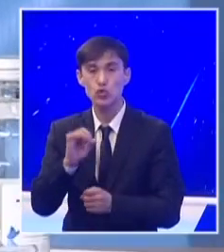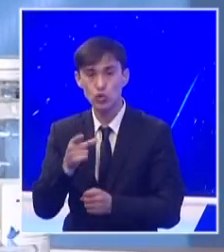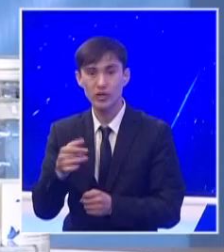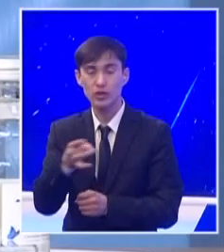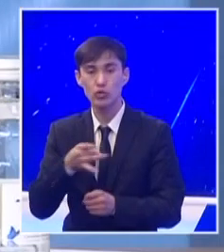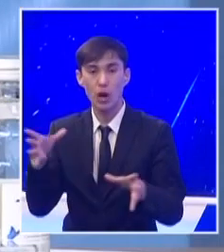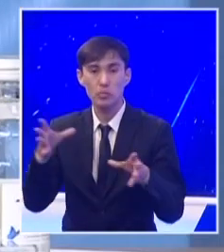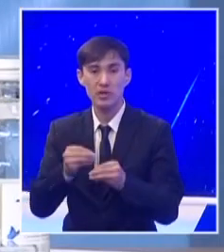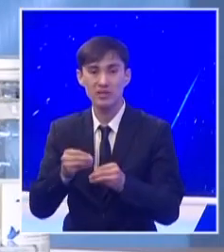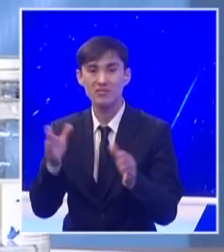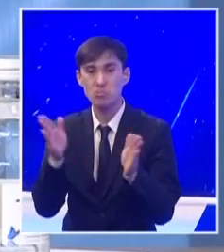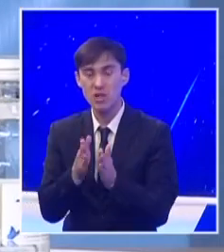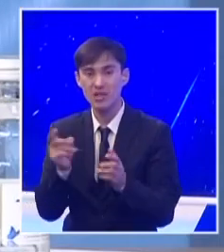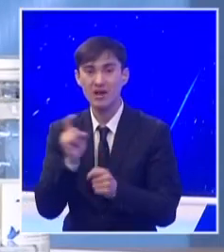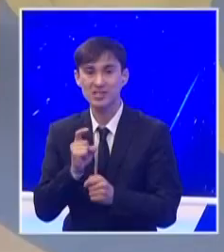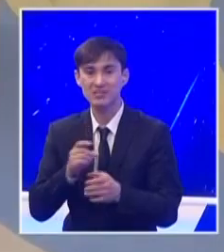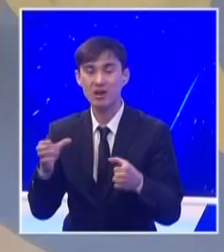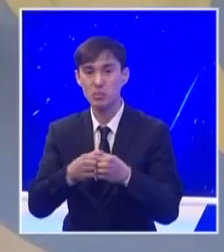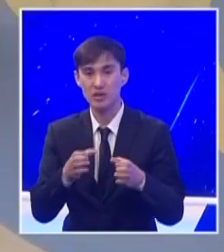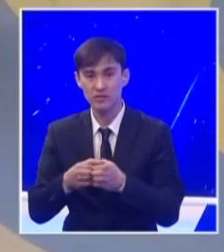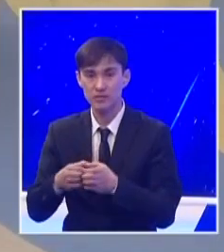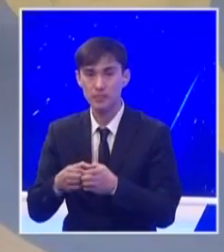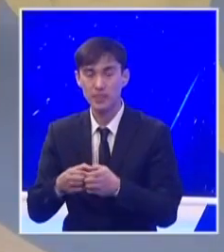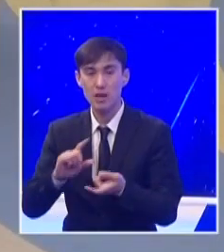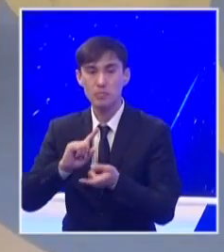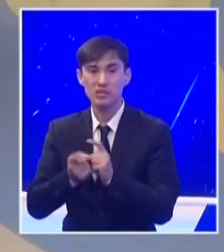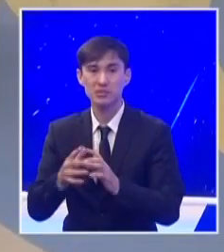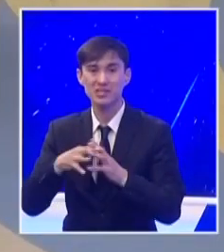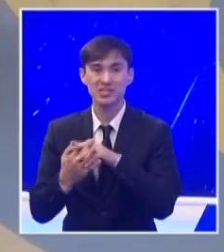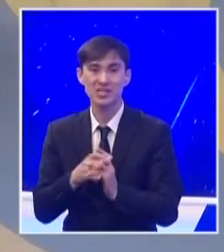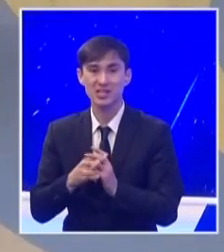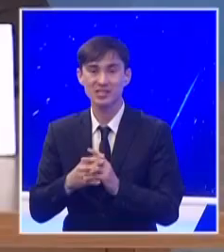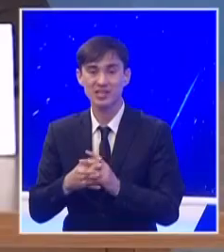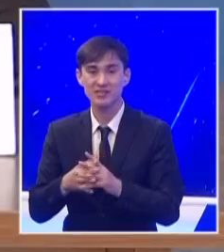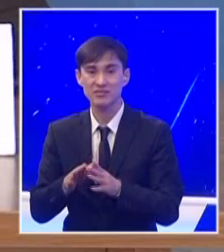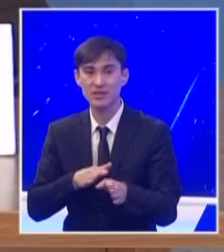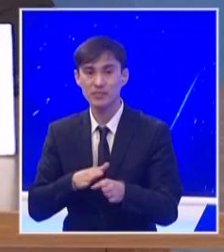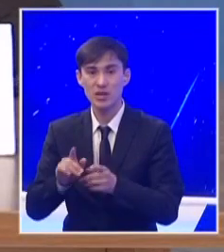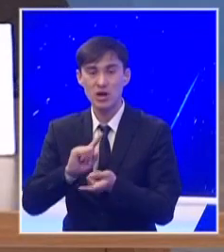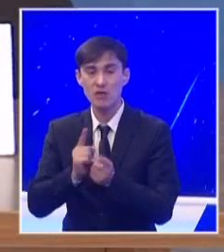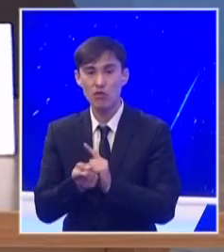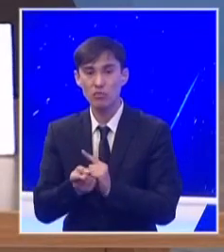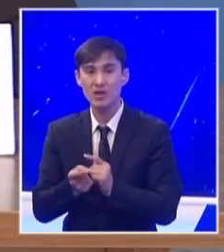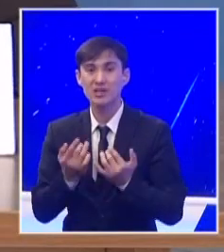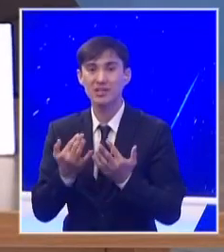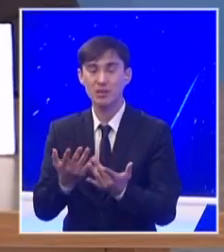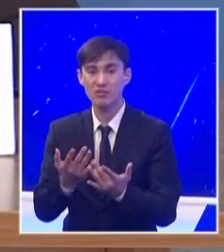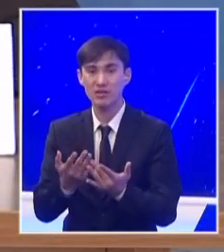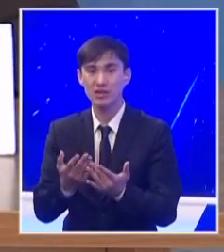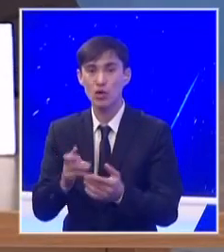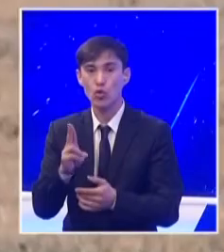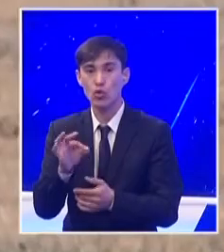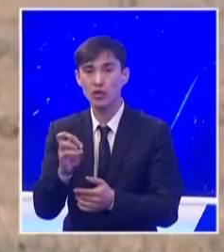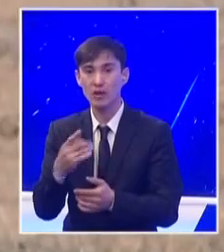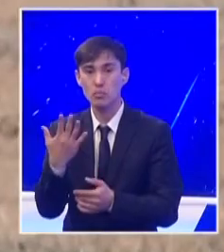и объединить мелкие хозяйства в кооперативы. Пересмотреть сельскохозяйственные реформы стало еще одним требованием участников Курултая. Из-за